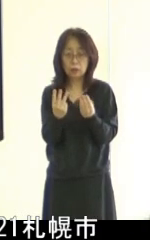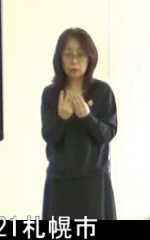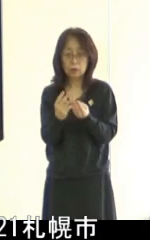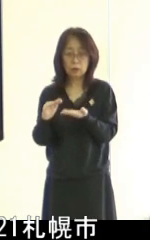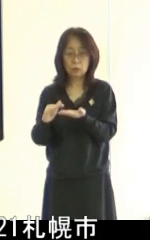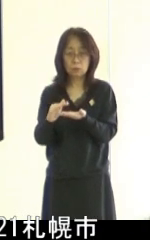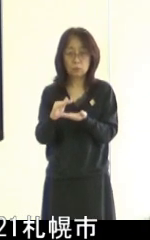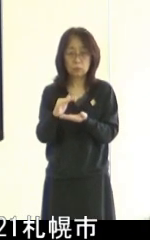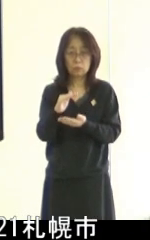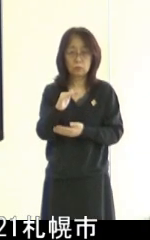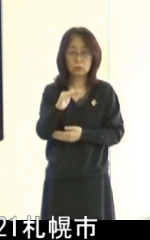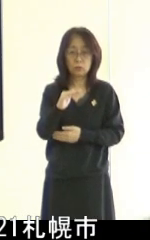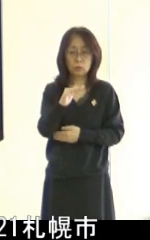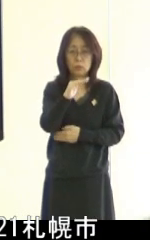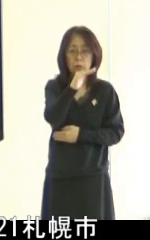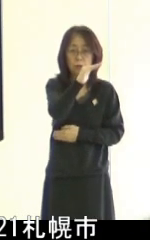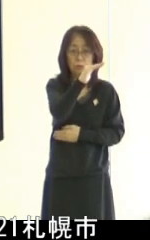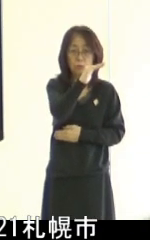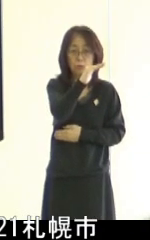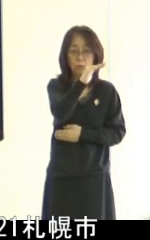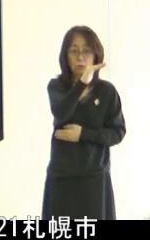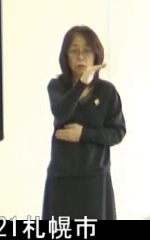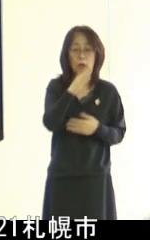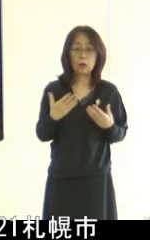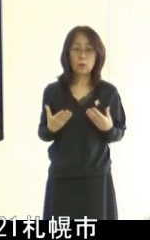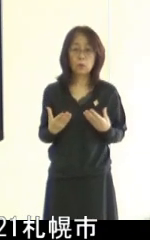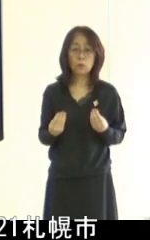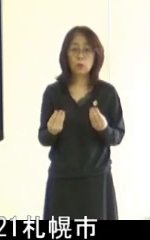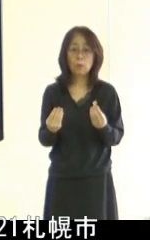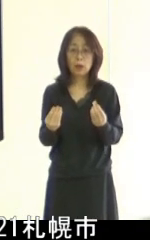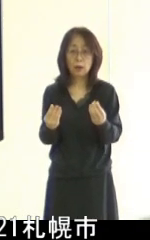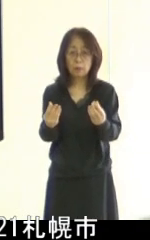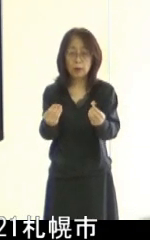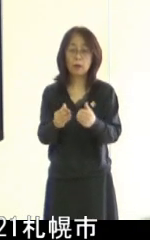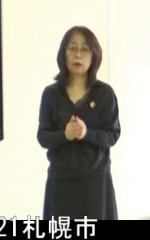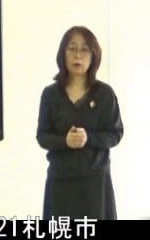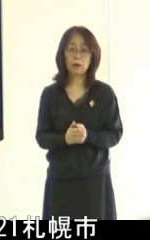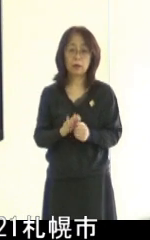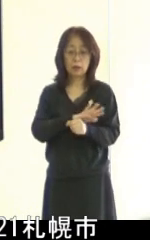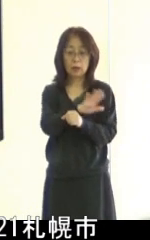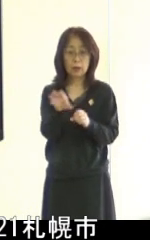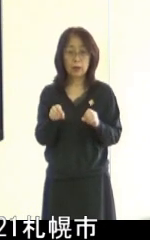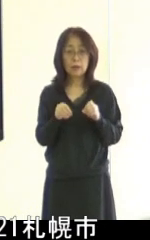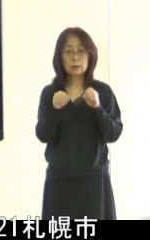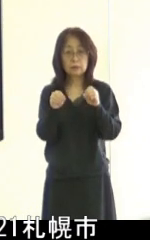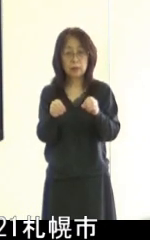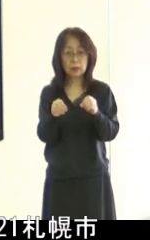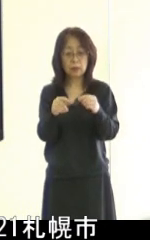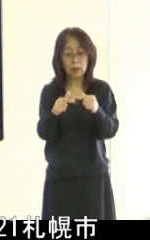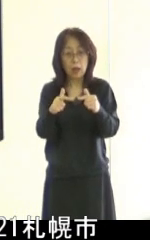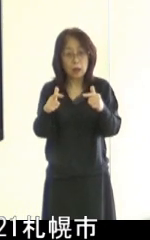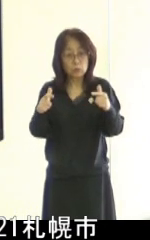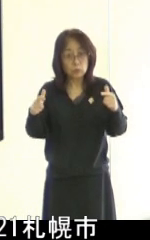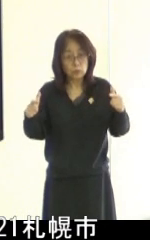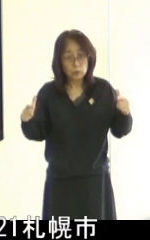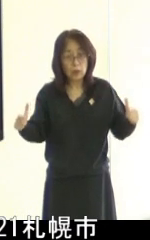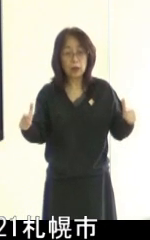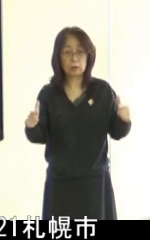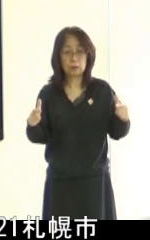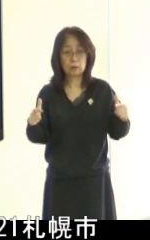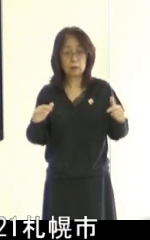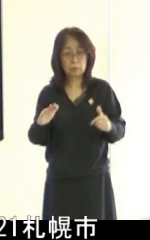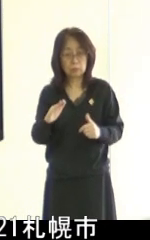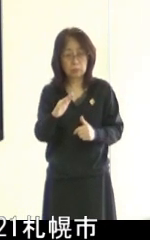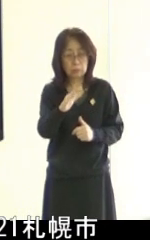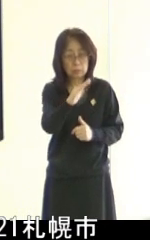ございましてへこのままその感染が拡大をしていくという状況になり